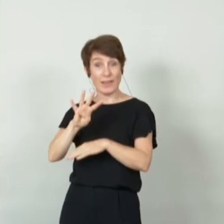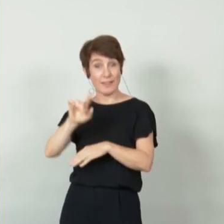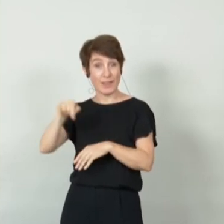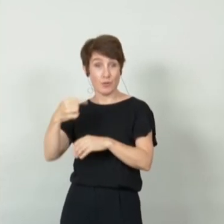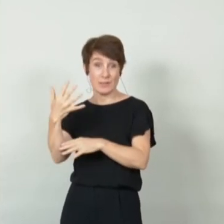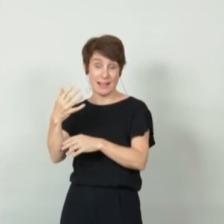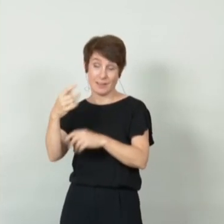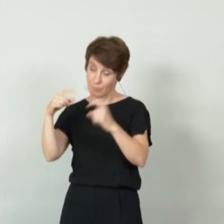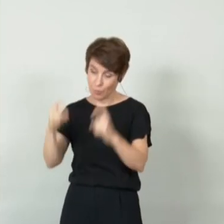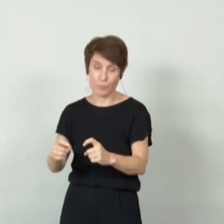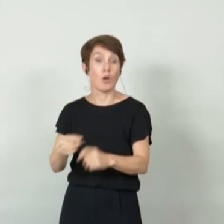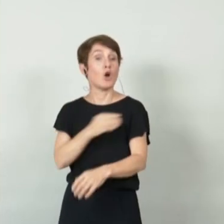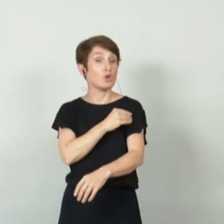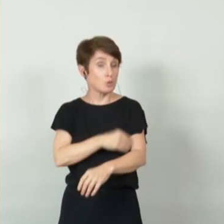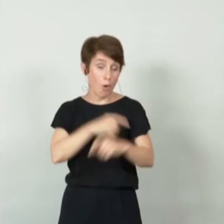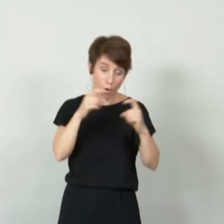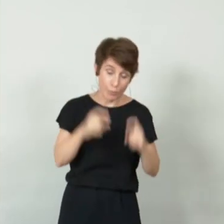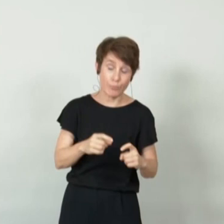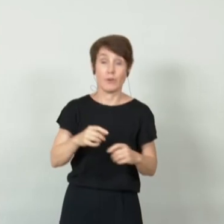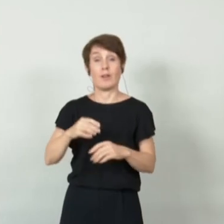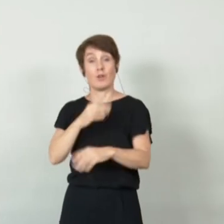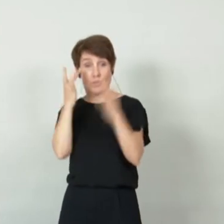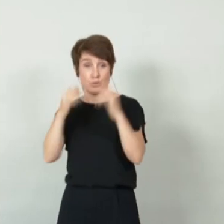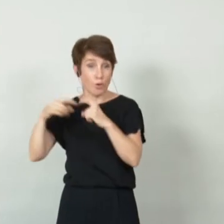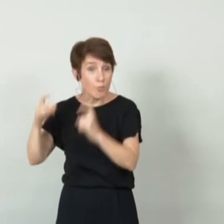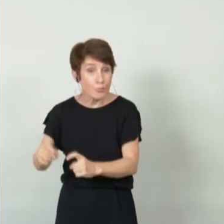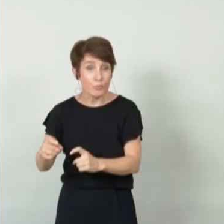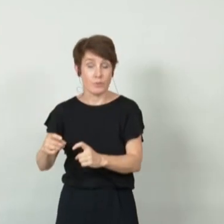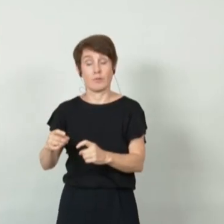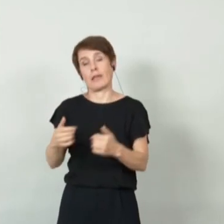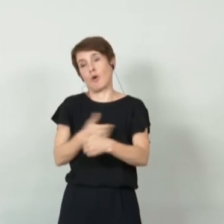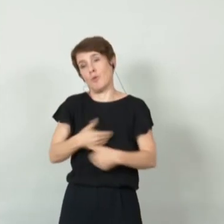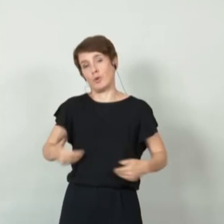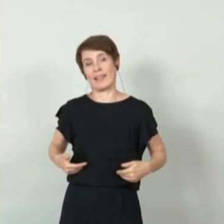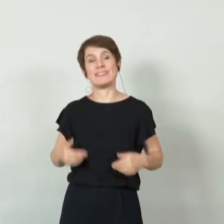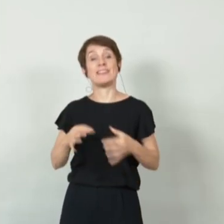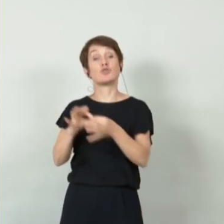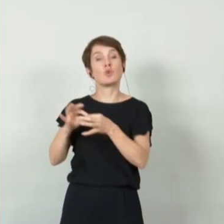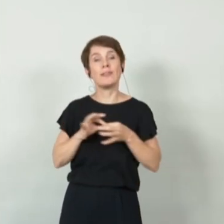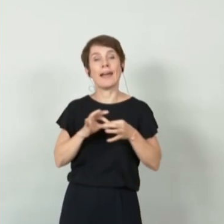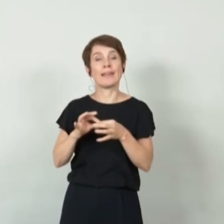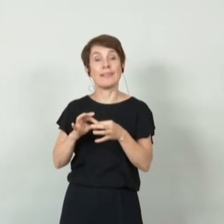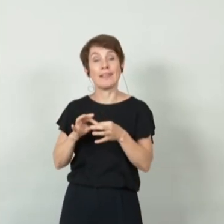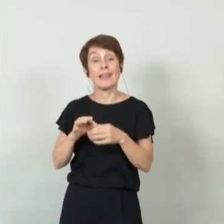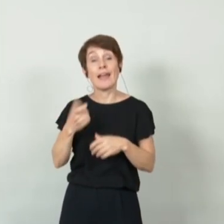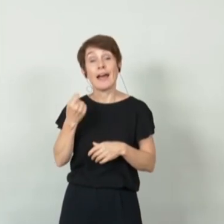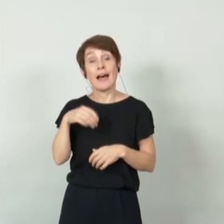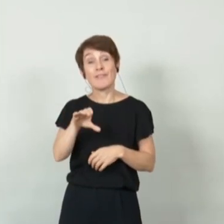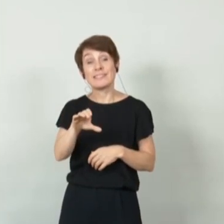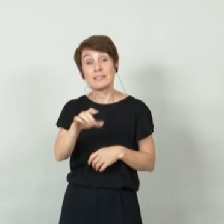moins 37% culture moins 32% et pour finir en beauté catégorie solidarité moins 67%